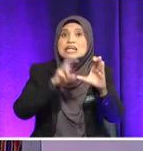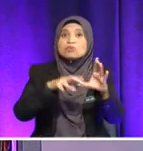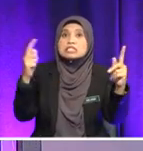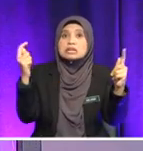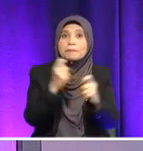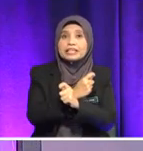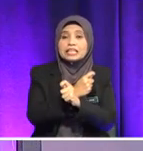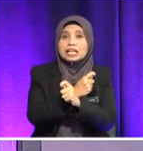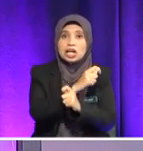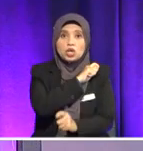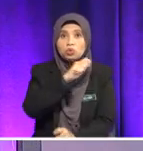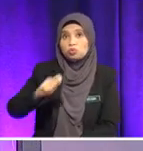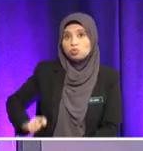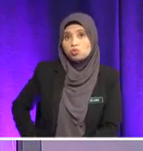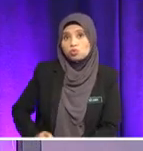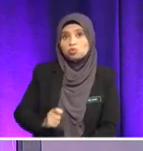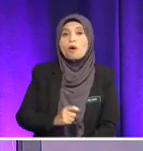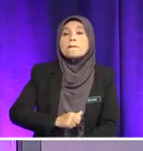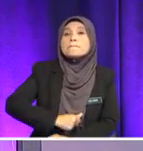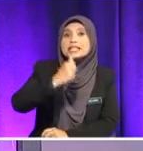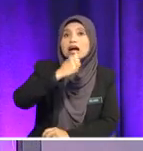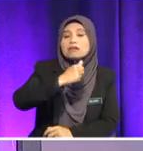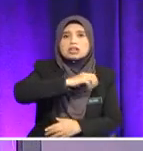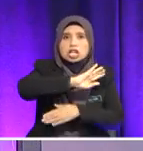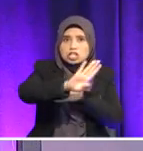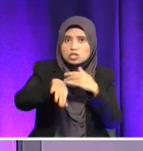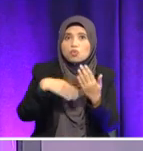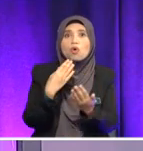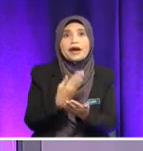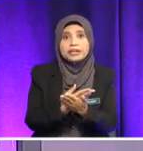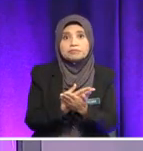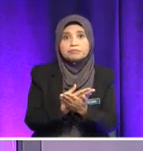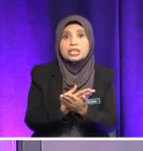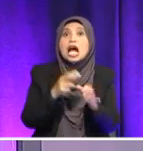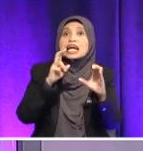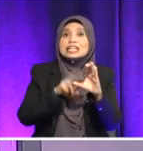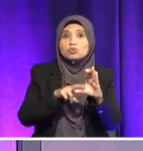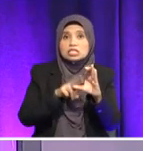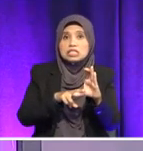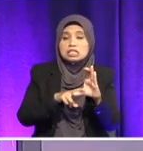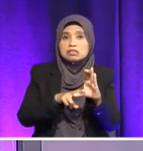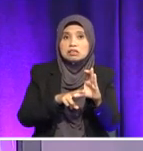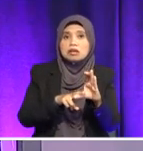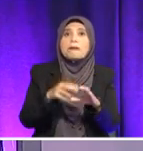tungku dengan memenangi mecurity ketika itu telah memelukkan